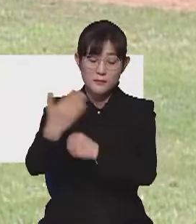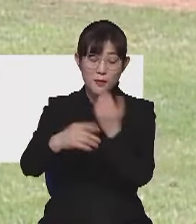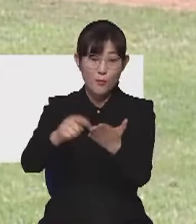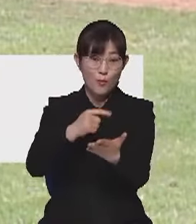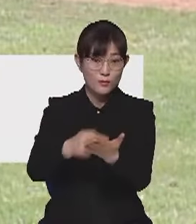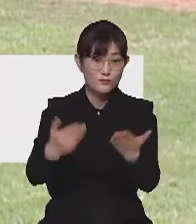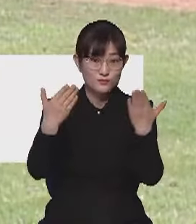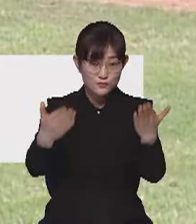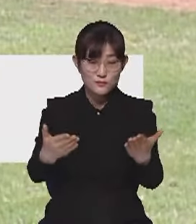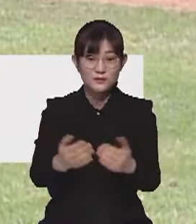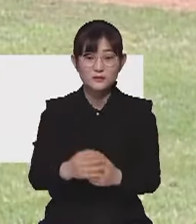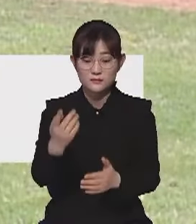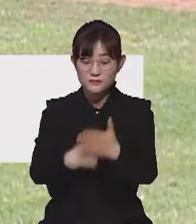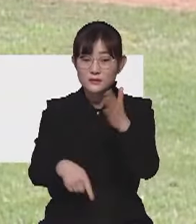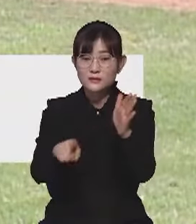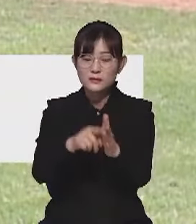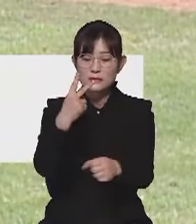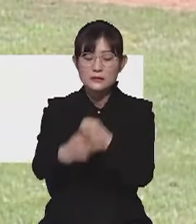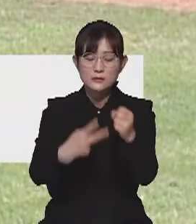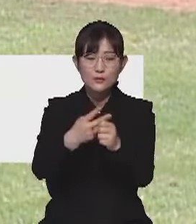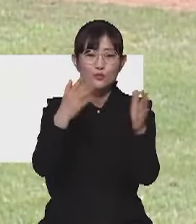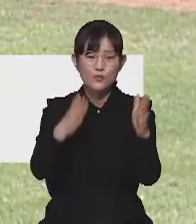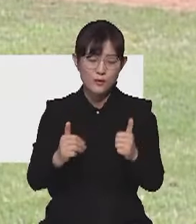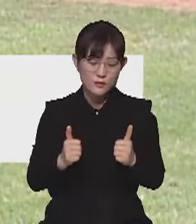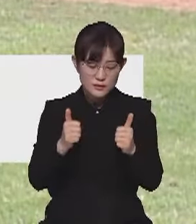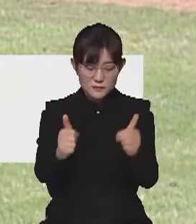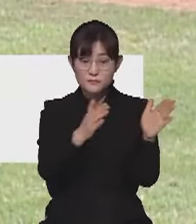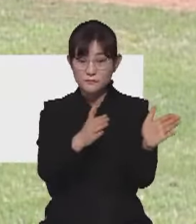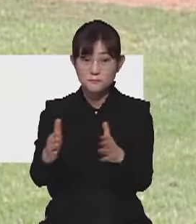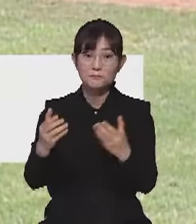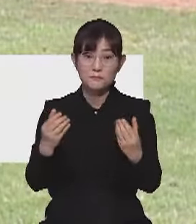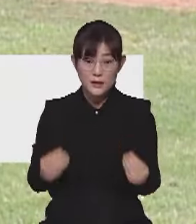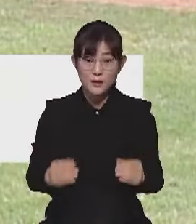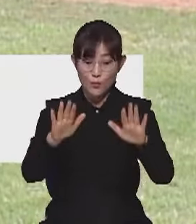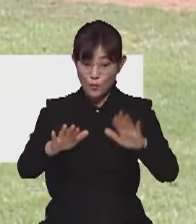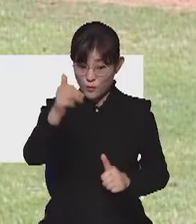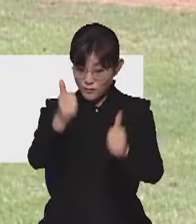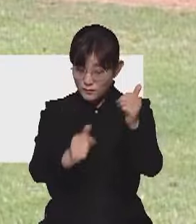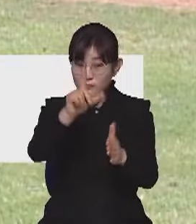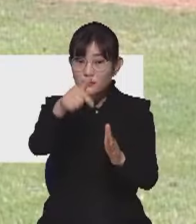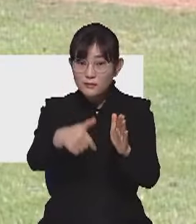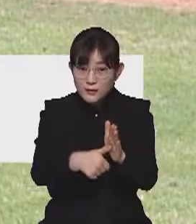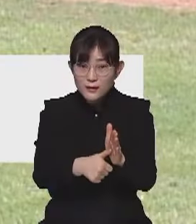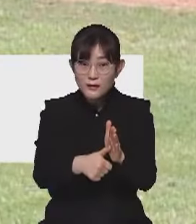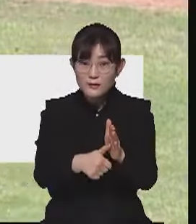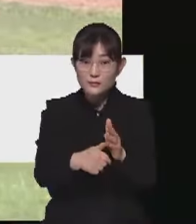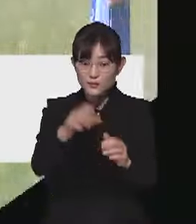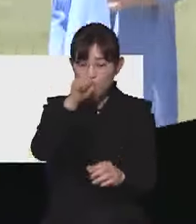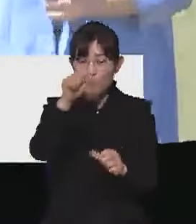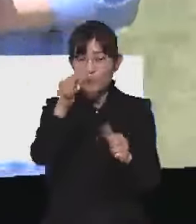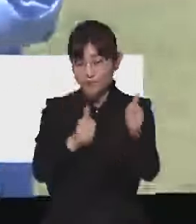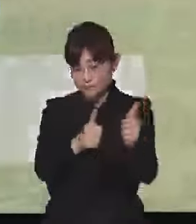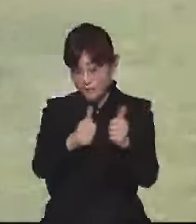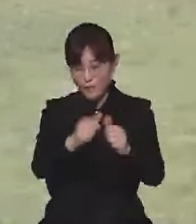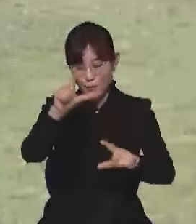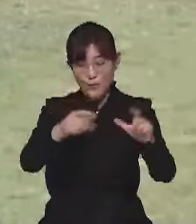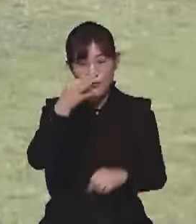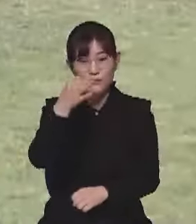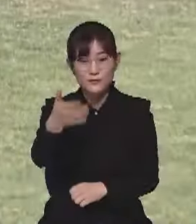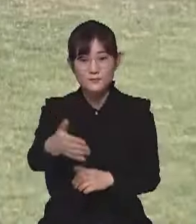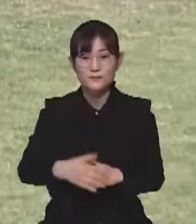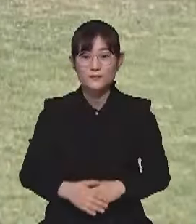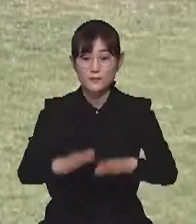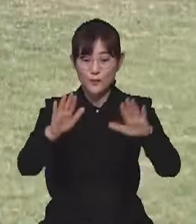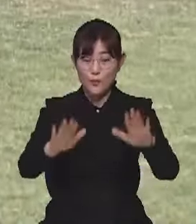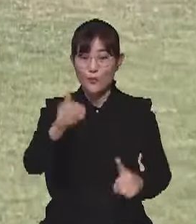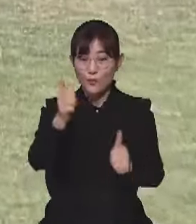보답할 만큼 2년 동안 준비 너무 열심히 했고 올 시즌 아마 기대하셔도 좋을 것 같습니다. 올